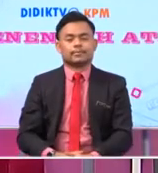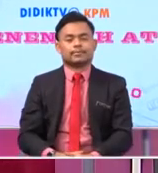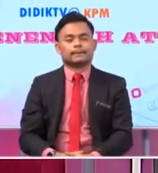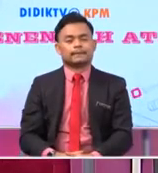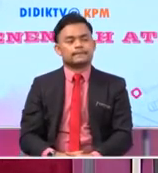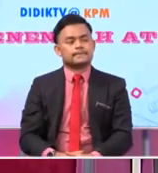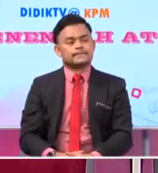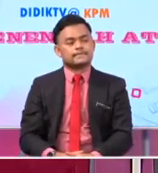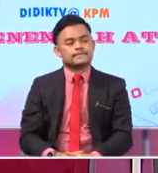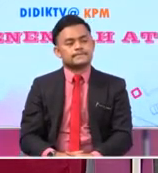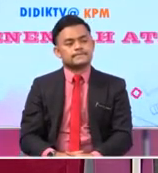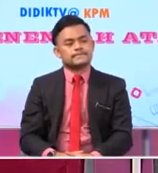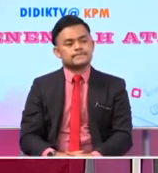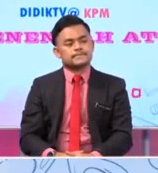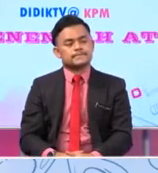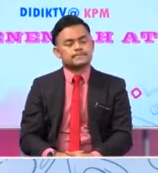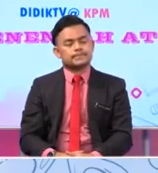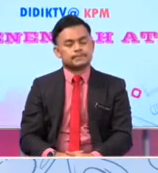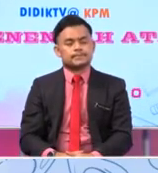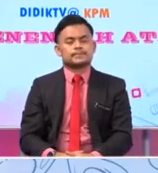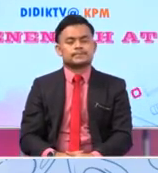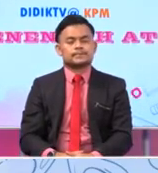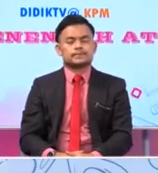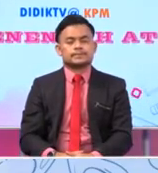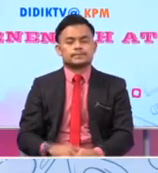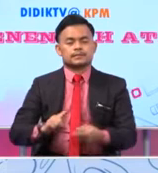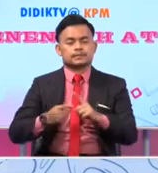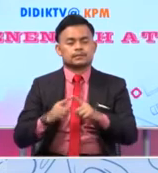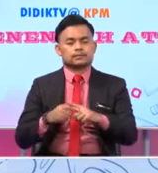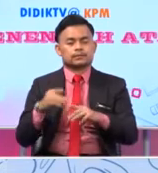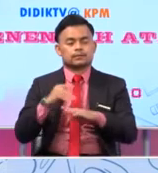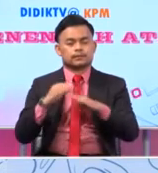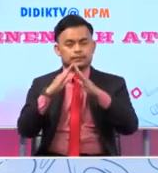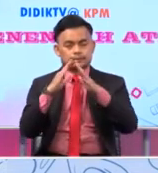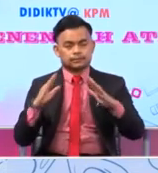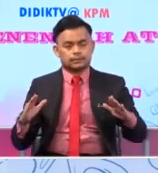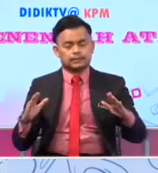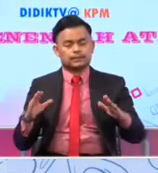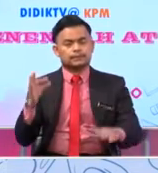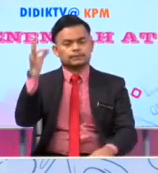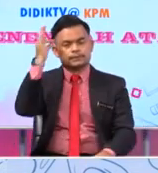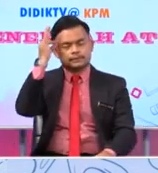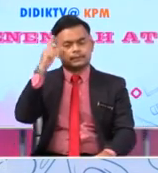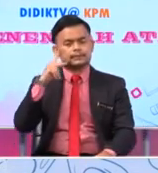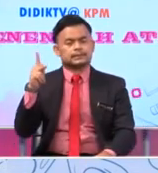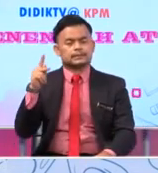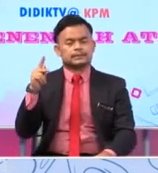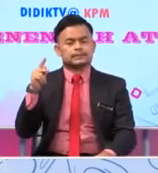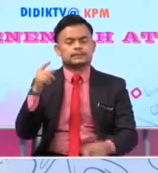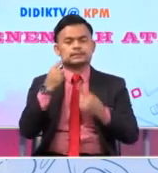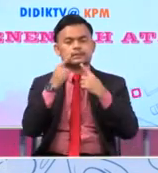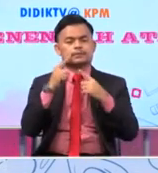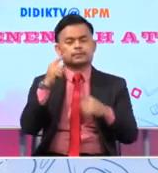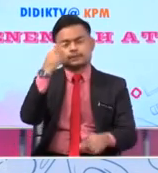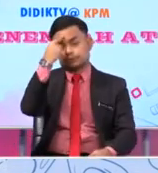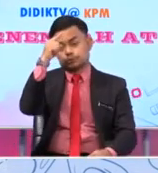beritahu jawaban Baiklah miras ubaya Kagawa di rumah avoid ikuti terus sama pikirkan jawaban dia untuk soal dan